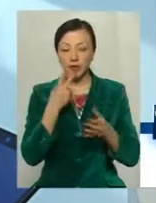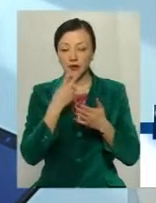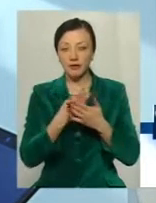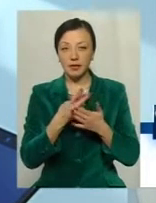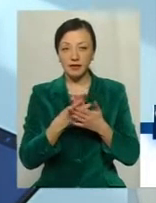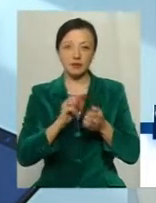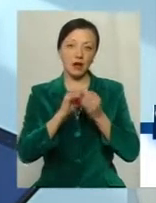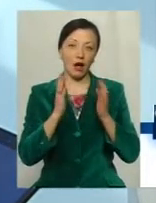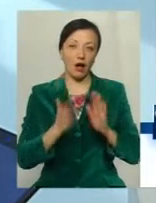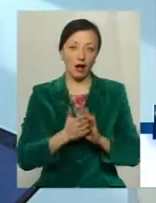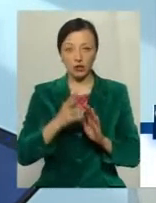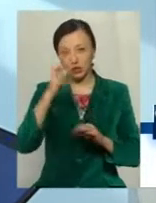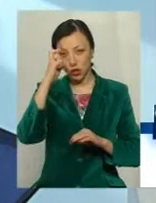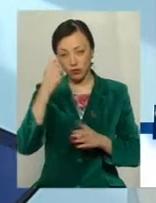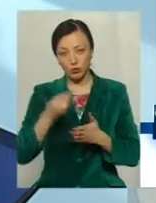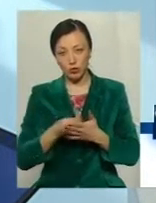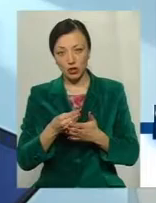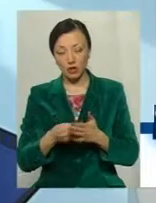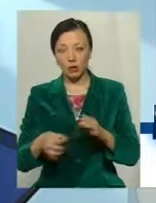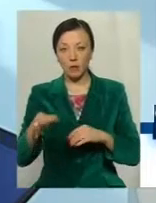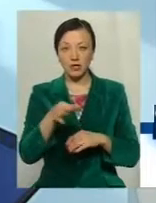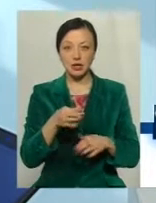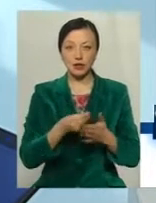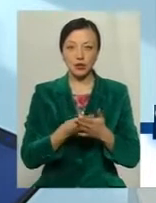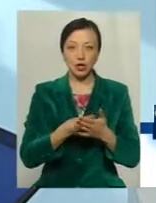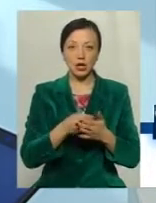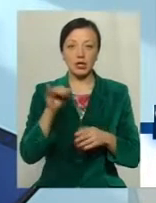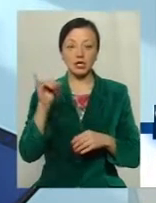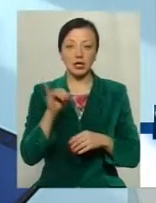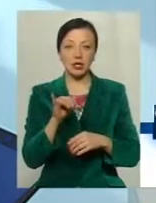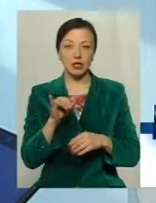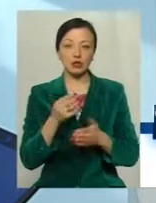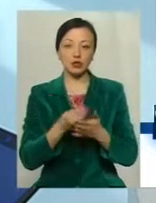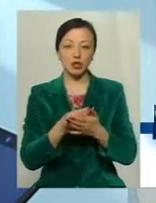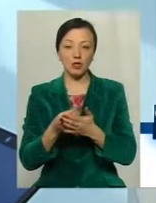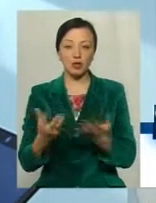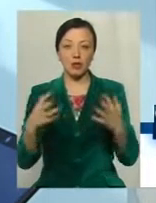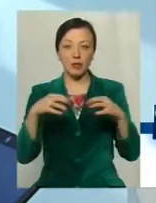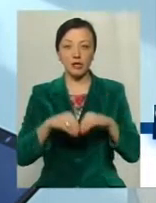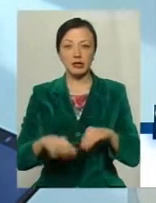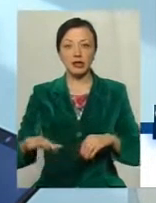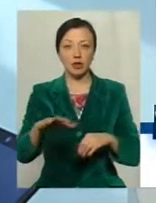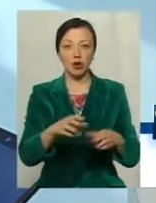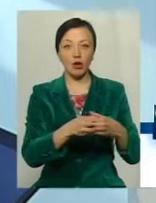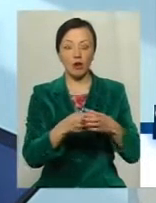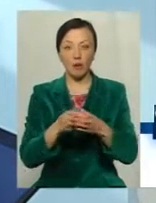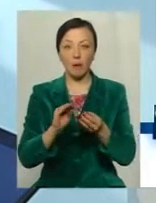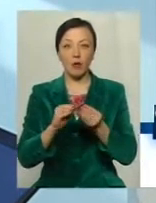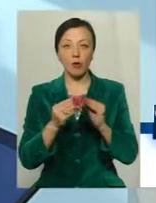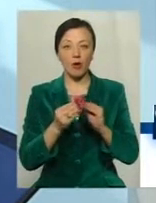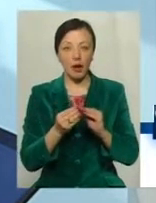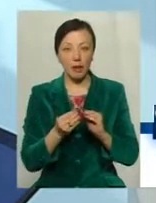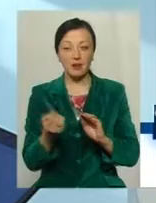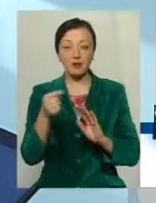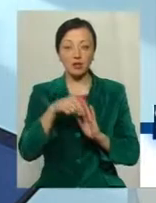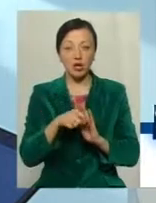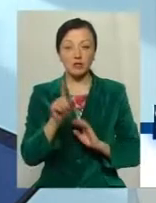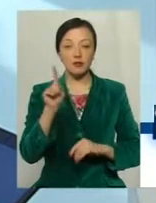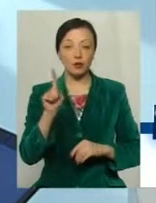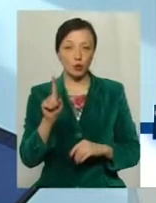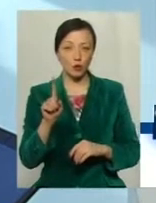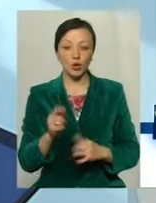мені. Я можу вам сказати чесно, що я не такий оптиміст, і необхідно бюджет дивитися не в контексті